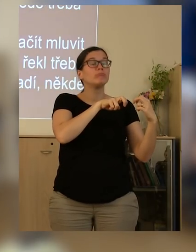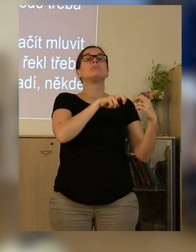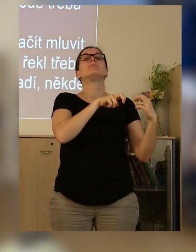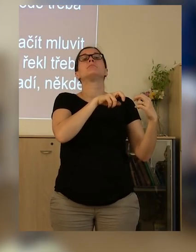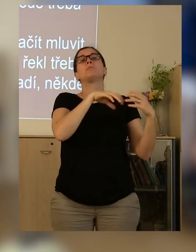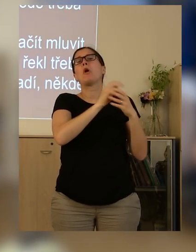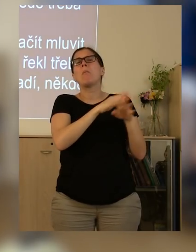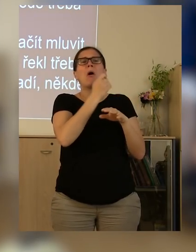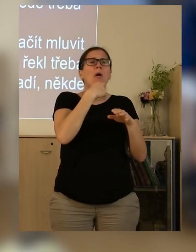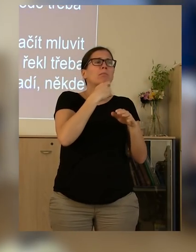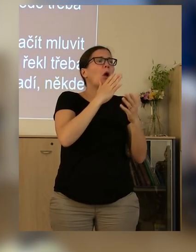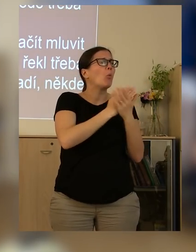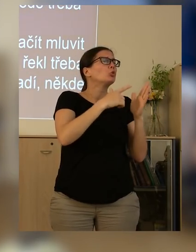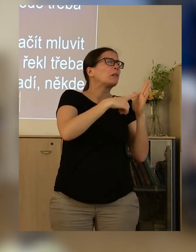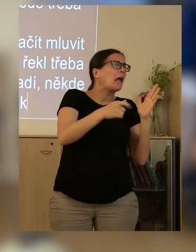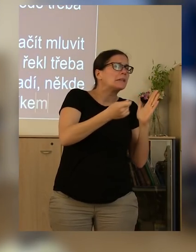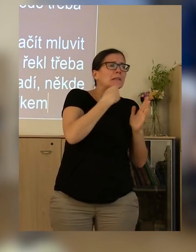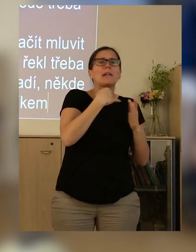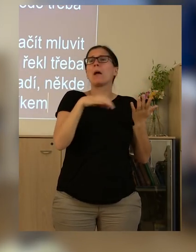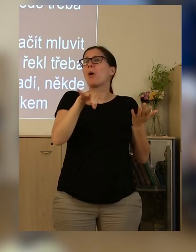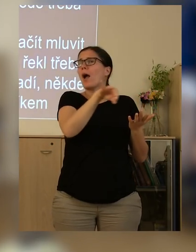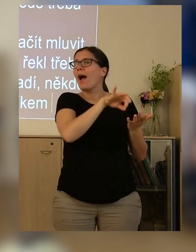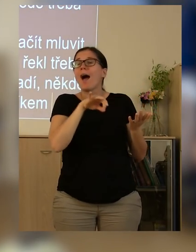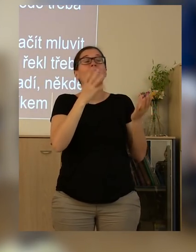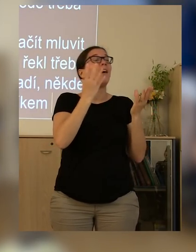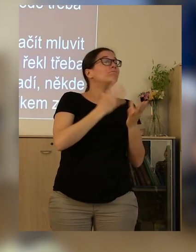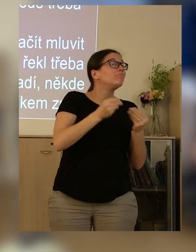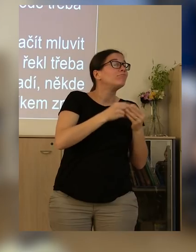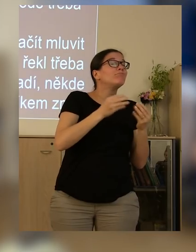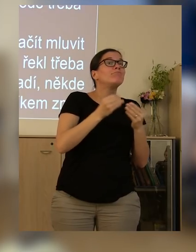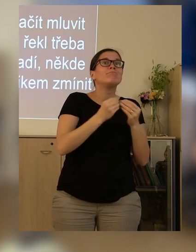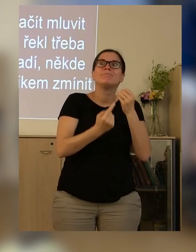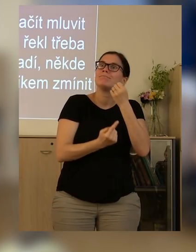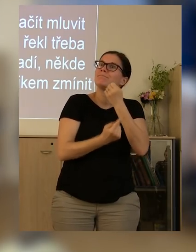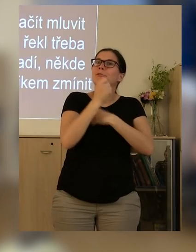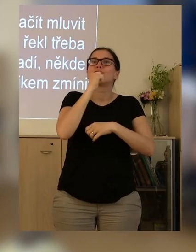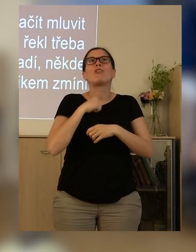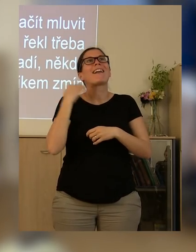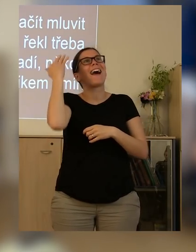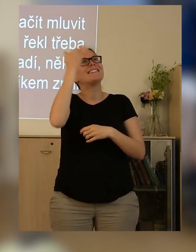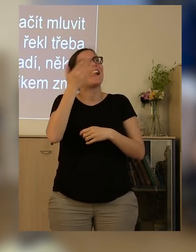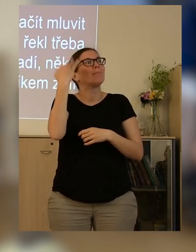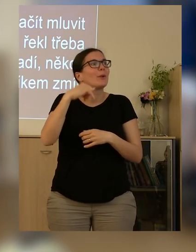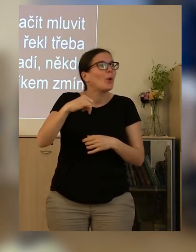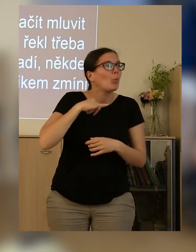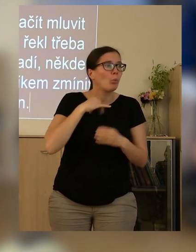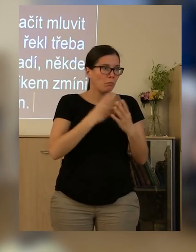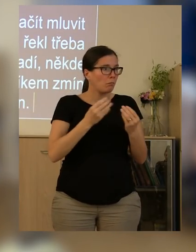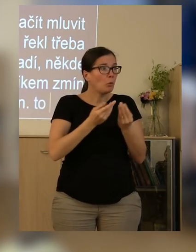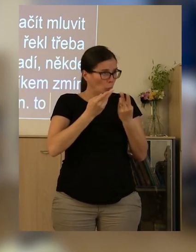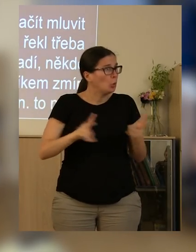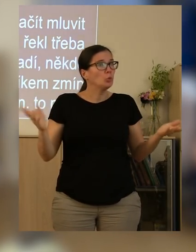kávou a moučníkem zmínit o tom, jaký jste měli sen. To